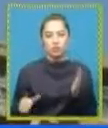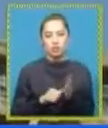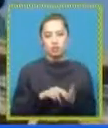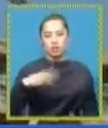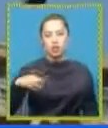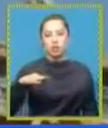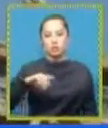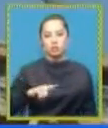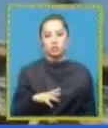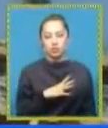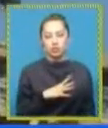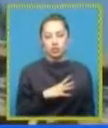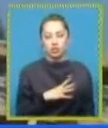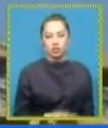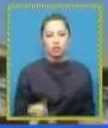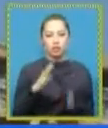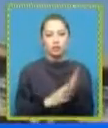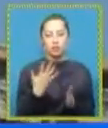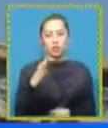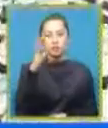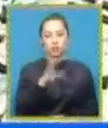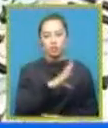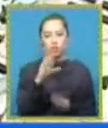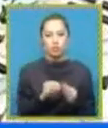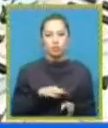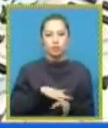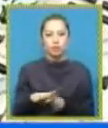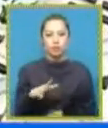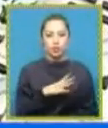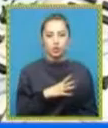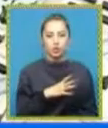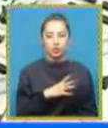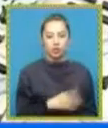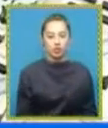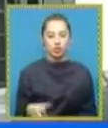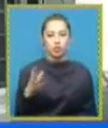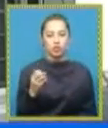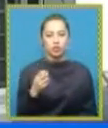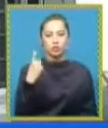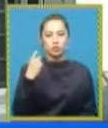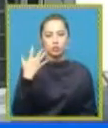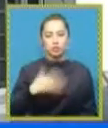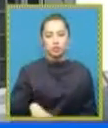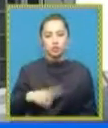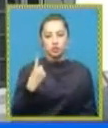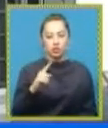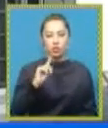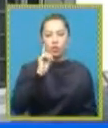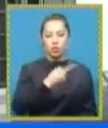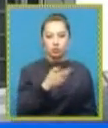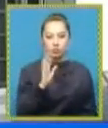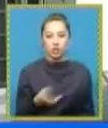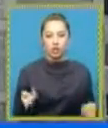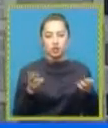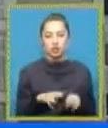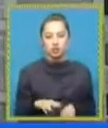бөлінген. Қаржының 95% игерілді. 306 нысанның құрылысы жоспарланып, оның 151-і келер жылға қалды. Білім